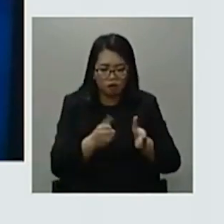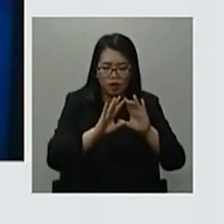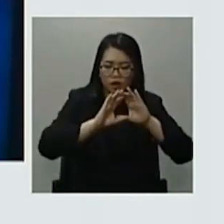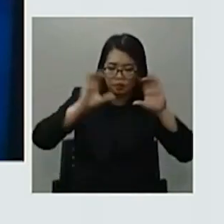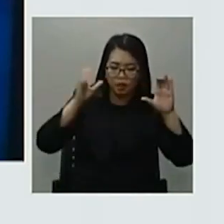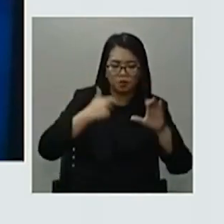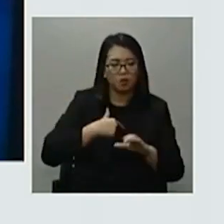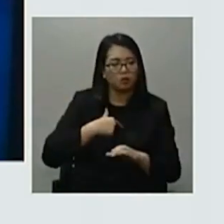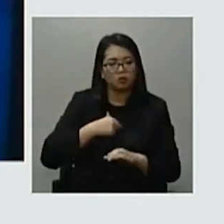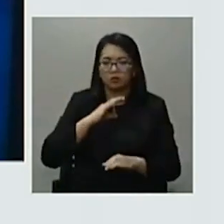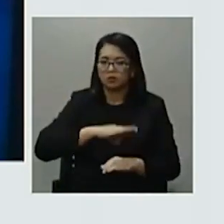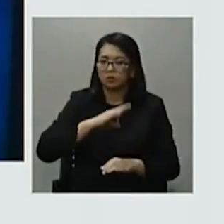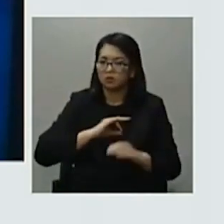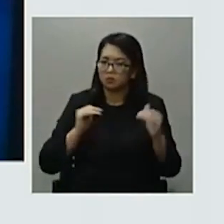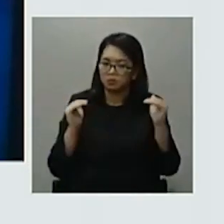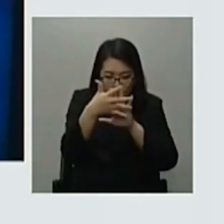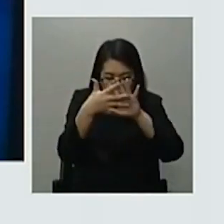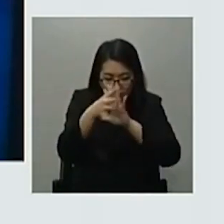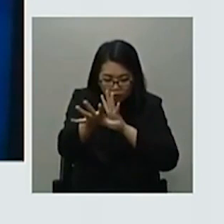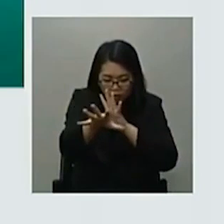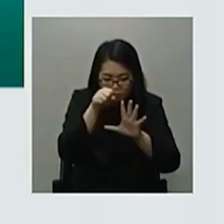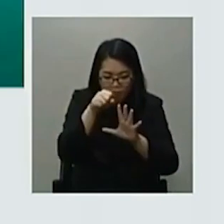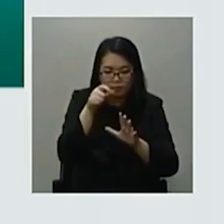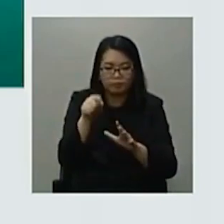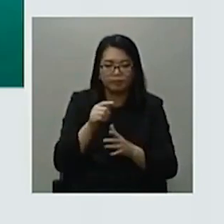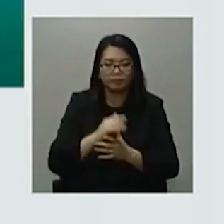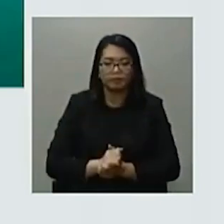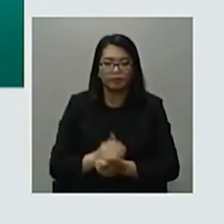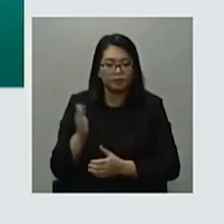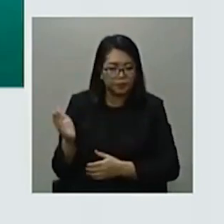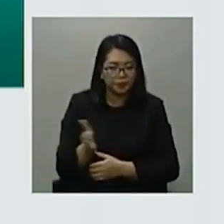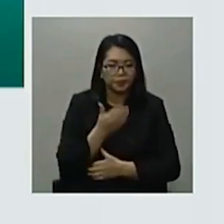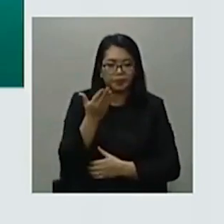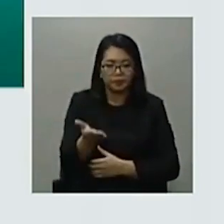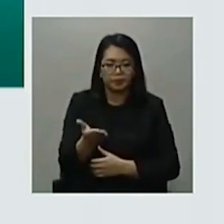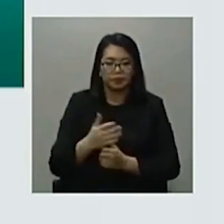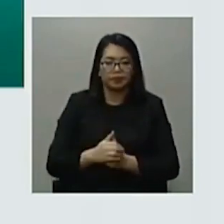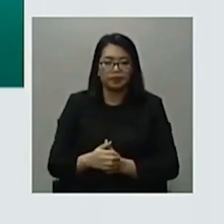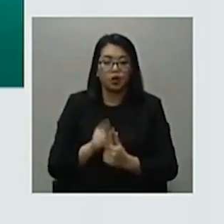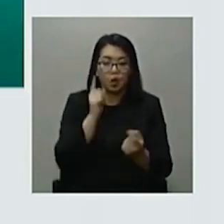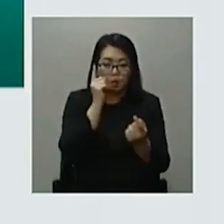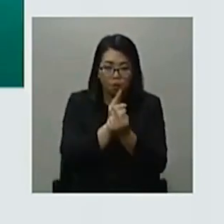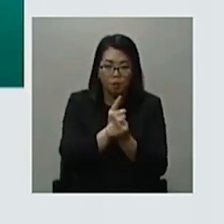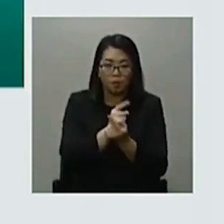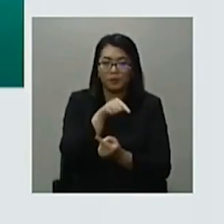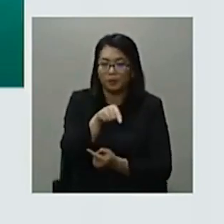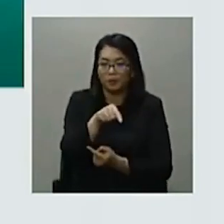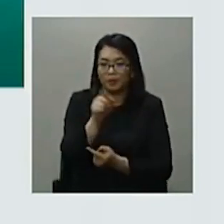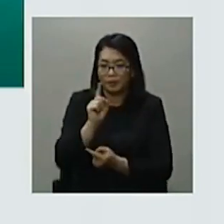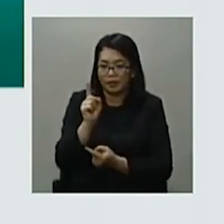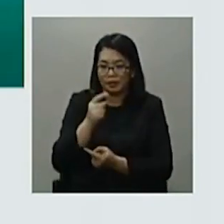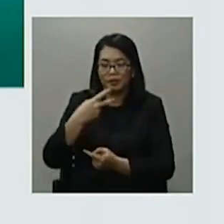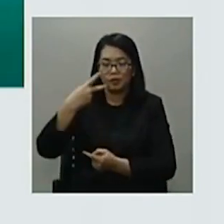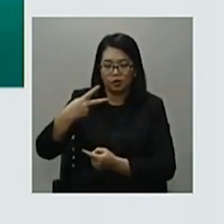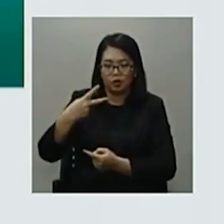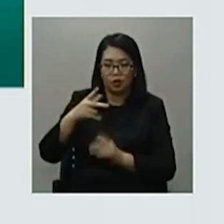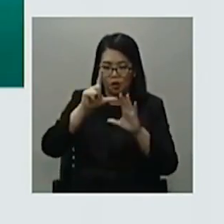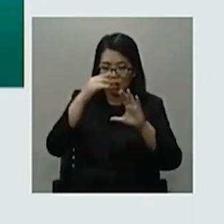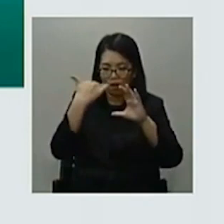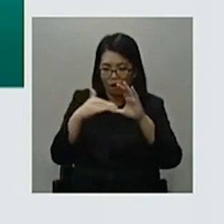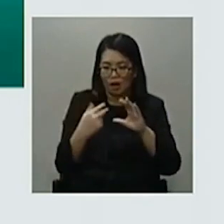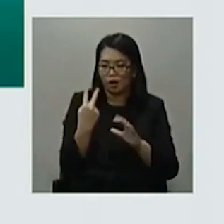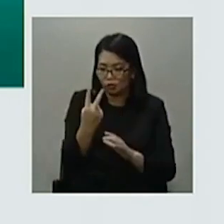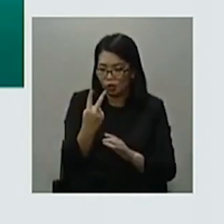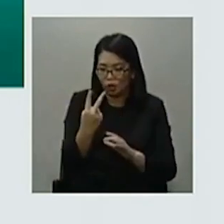แทนราษฎรยิงได้เลยสไลด์ถัดไปครับท่านประธานถ้าเข้าไปปุ๊บนะครับท่านประธานจะพบกับ2กรุ๊ปไลน์เนี่ย